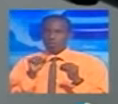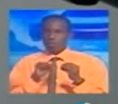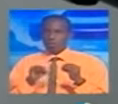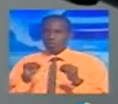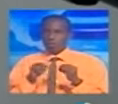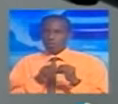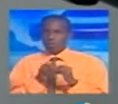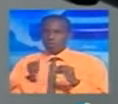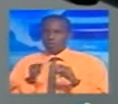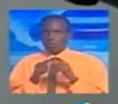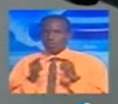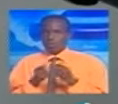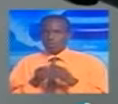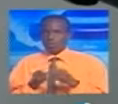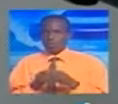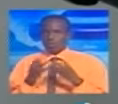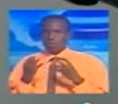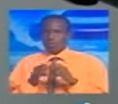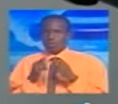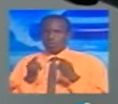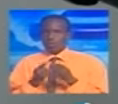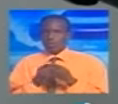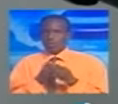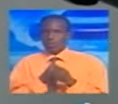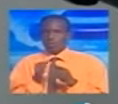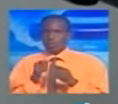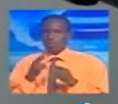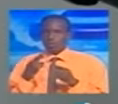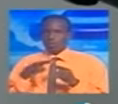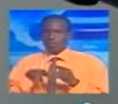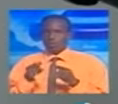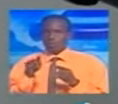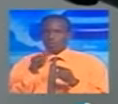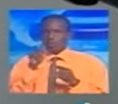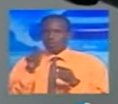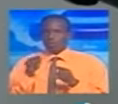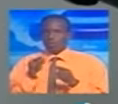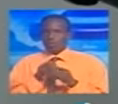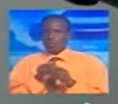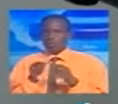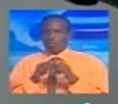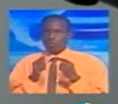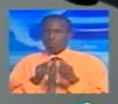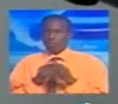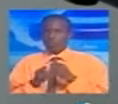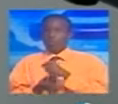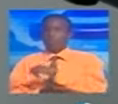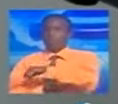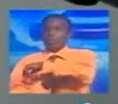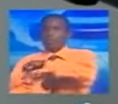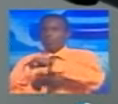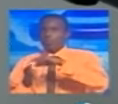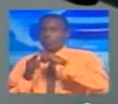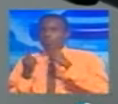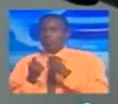nous permettent d'explorer le malade, de poser un diagnostic très précis et cela au final aide à la prise en